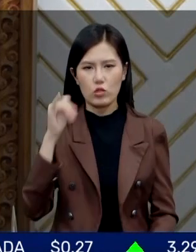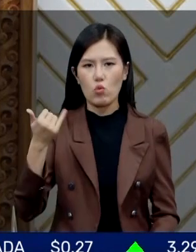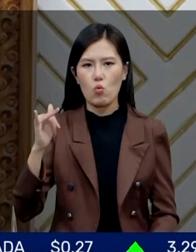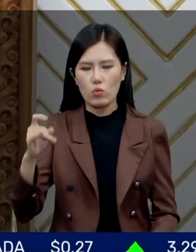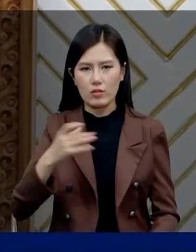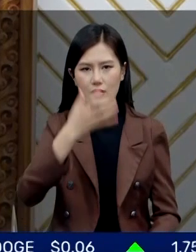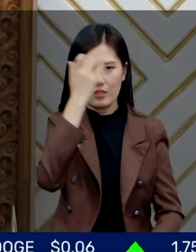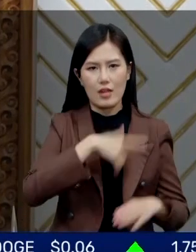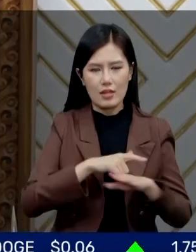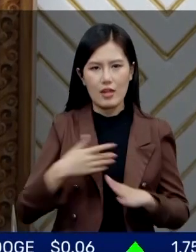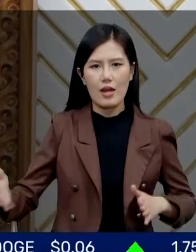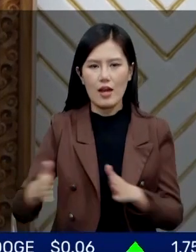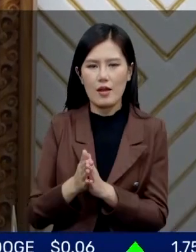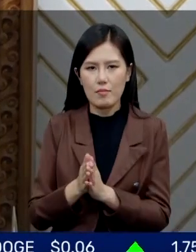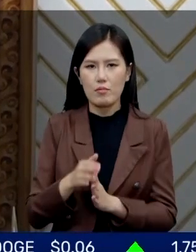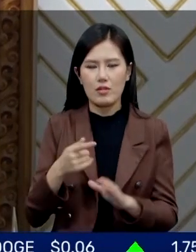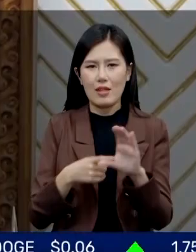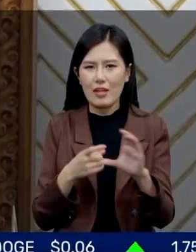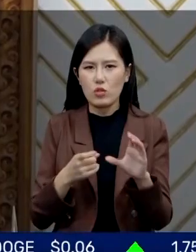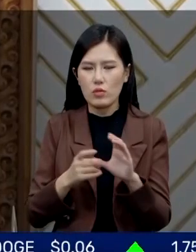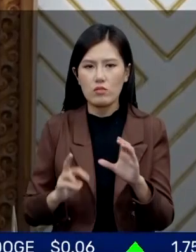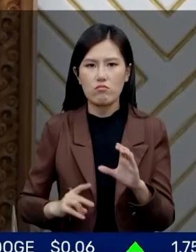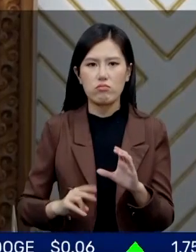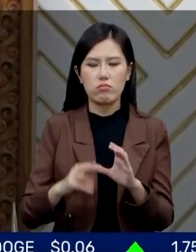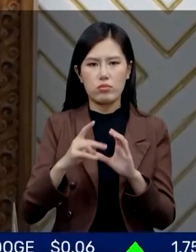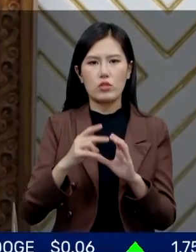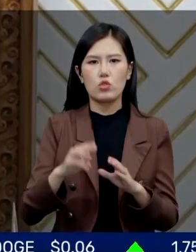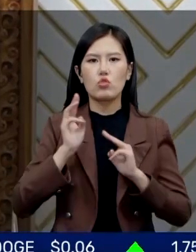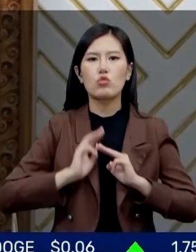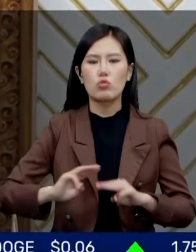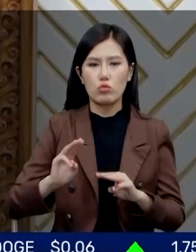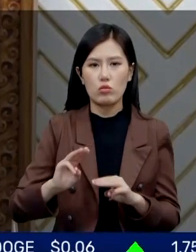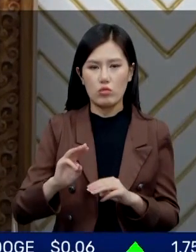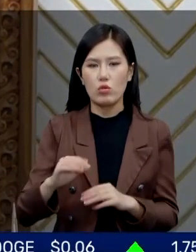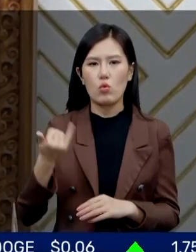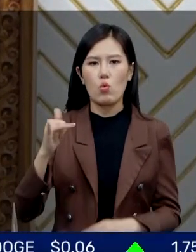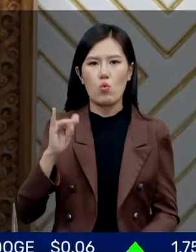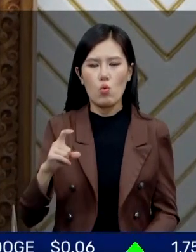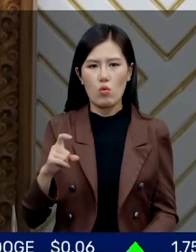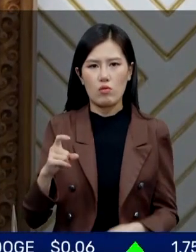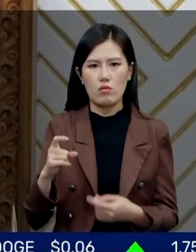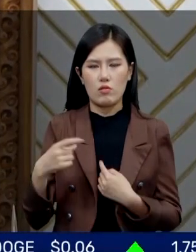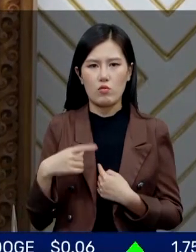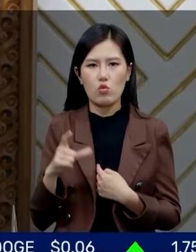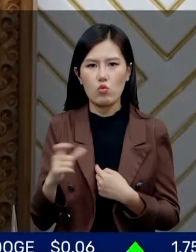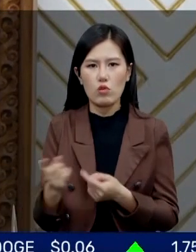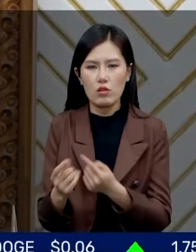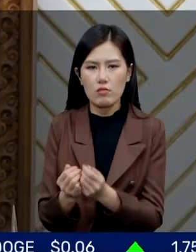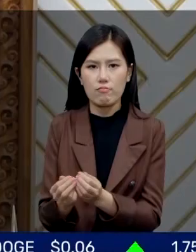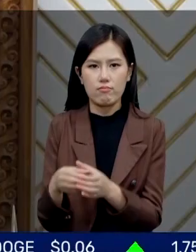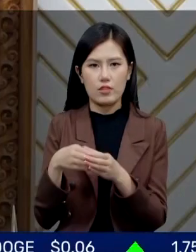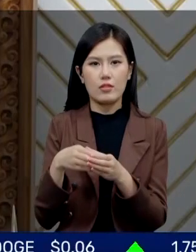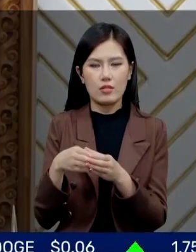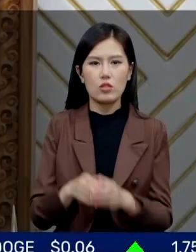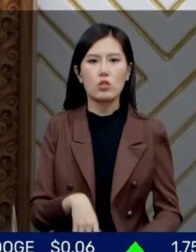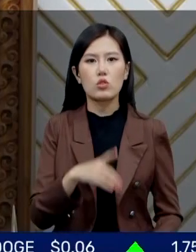газар уг асуудлаар хамтран ажиллаж байна. Улс их хурлаас ажлын хэсэг гаргасан. За 100 мянган